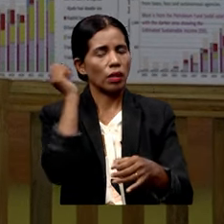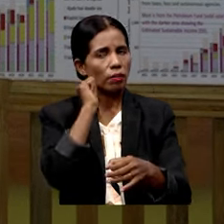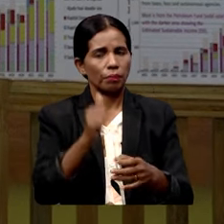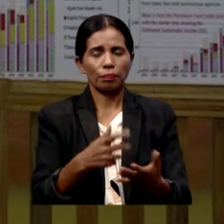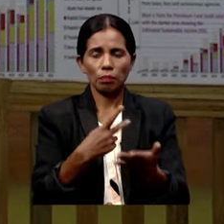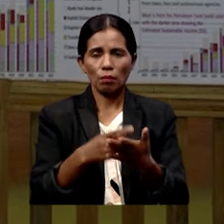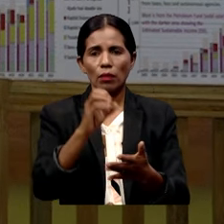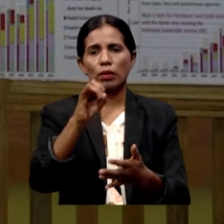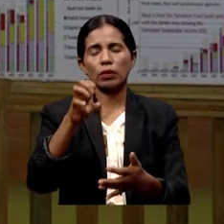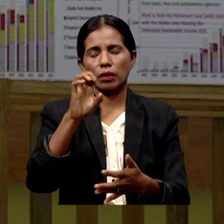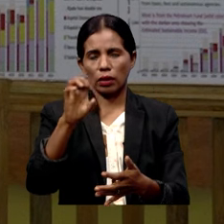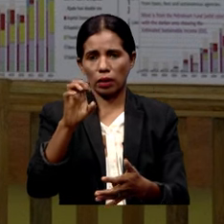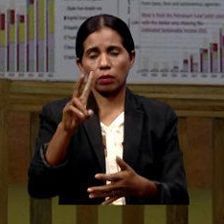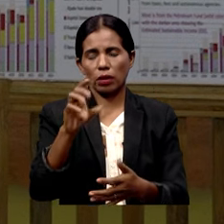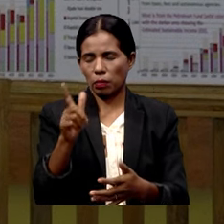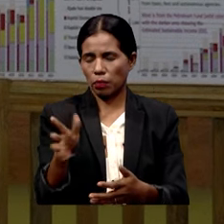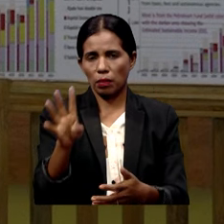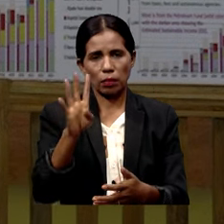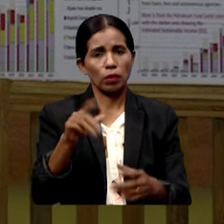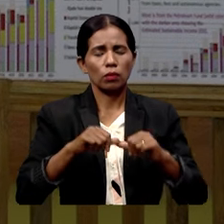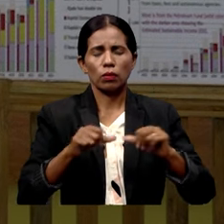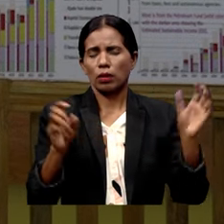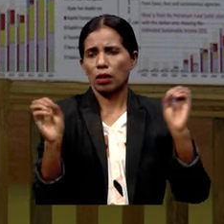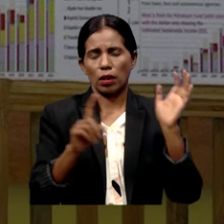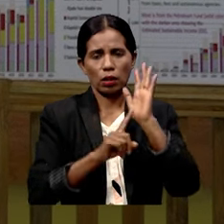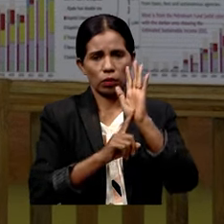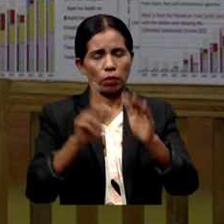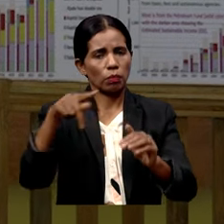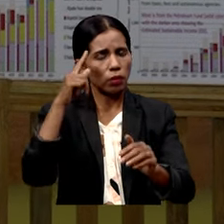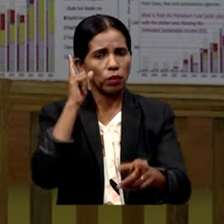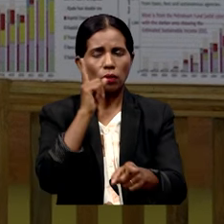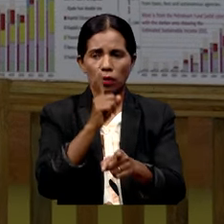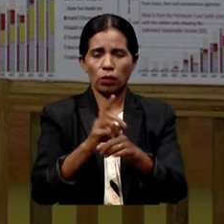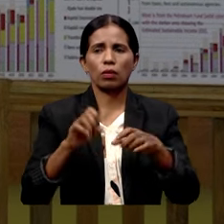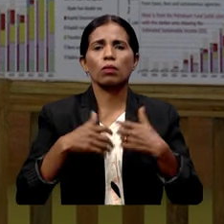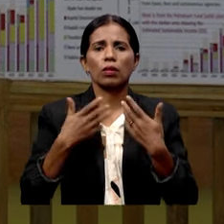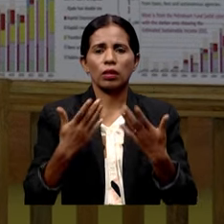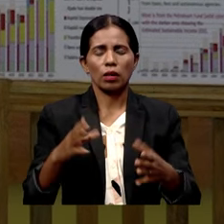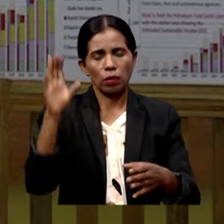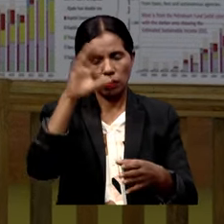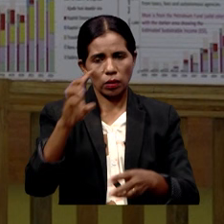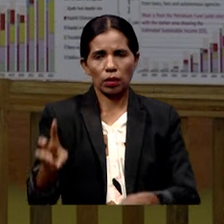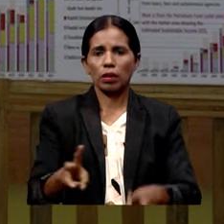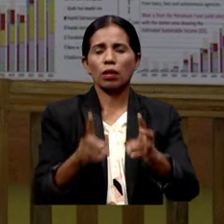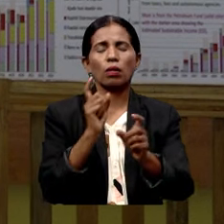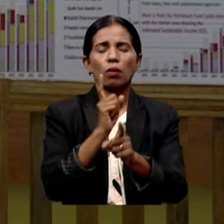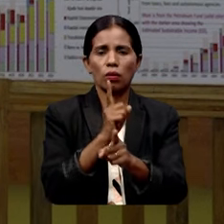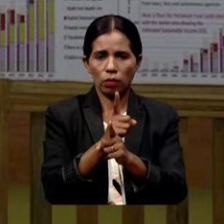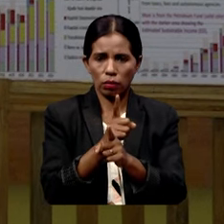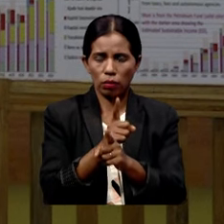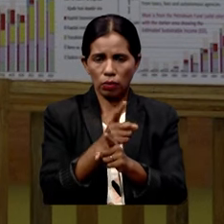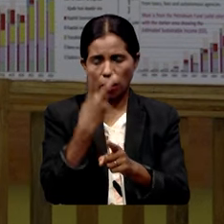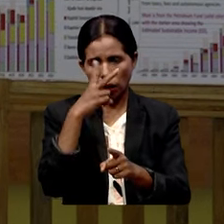Proposta OZE 2024 kontinua la hatudu politik yang konkret itu insya Allah buka dalan alternatif untuk